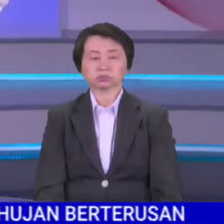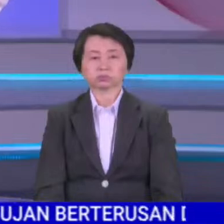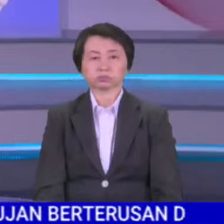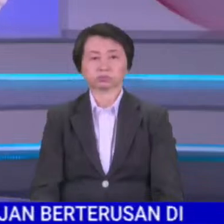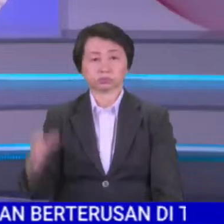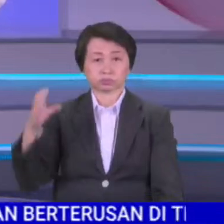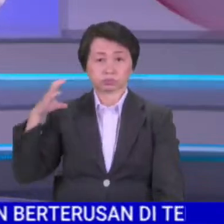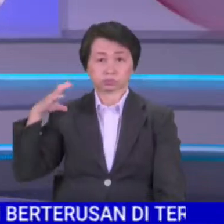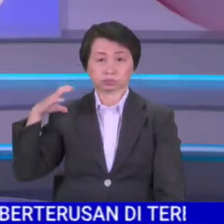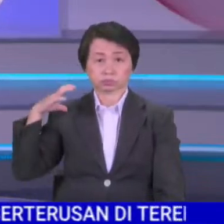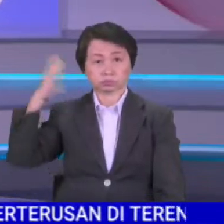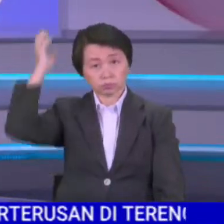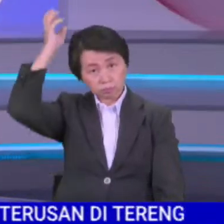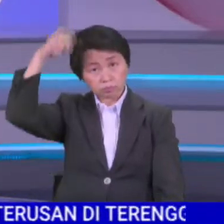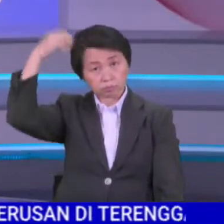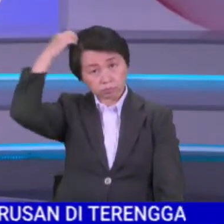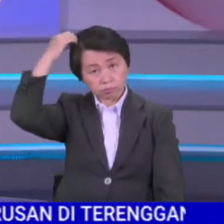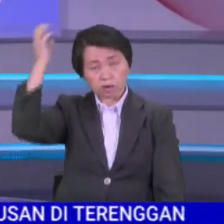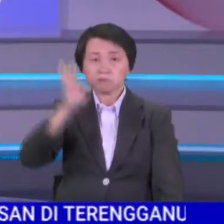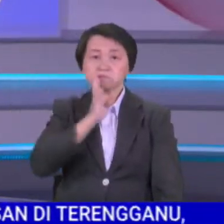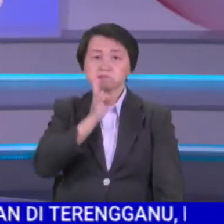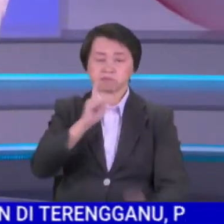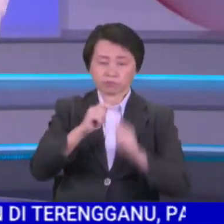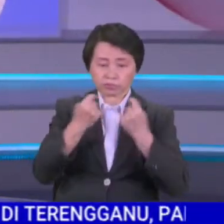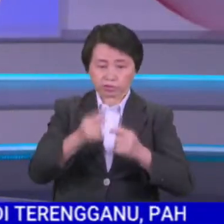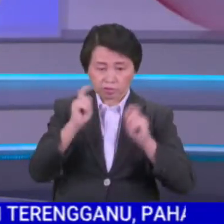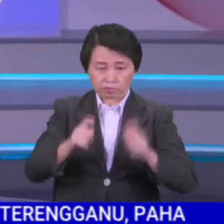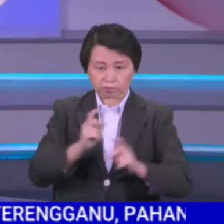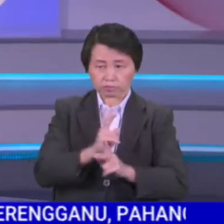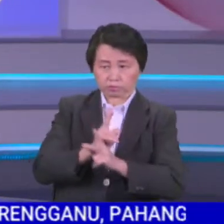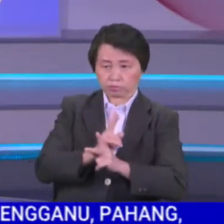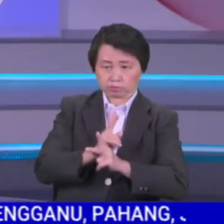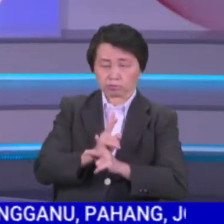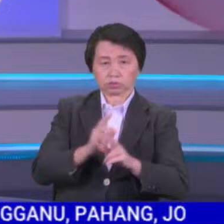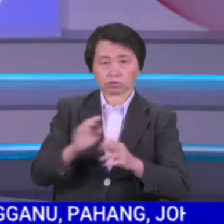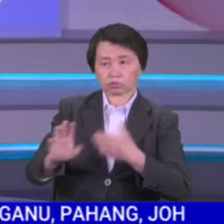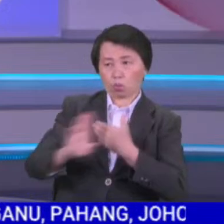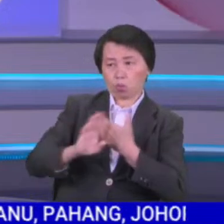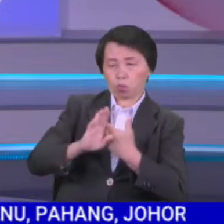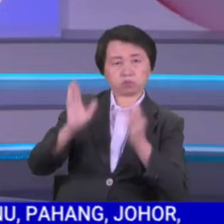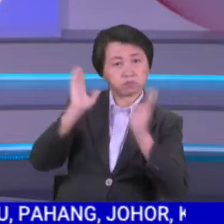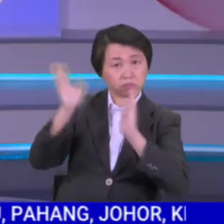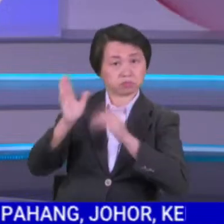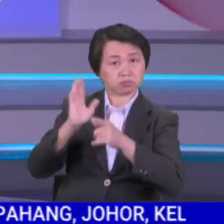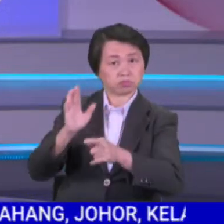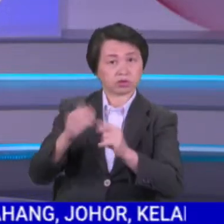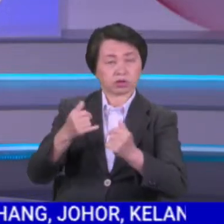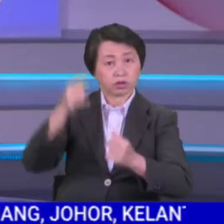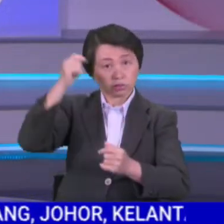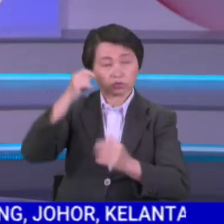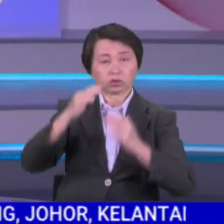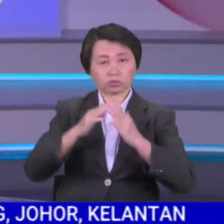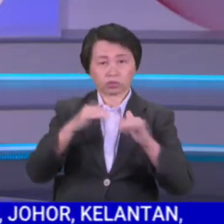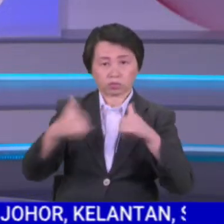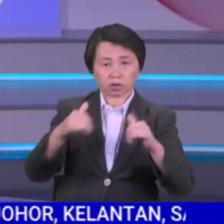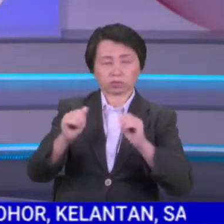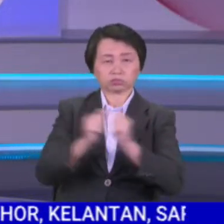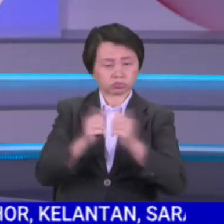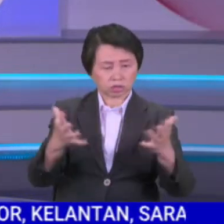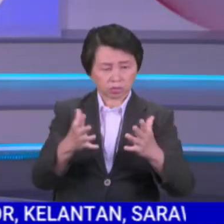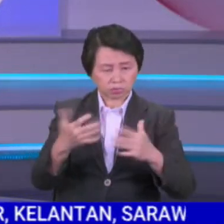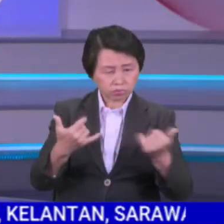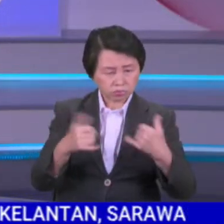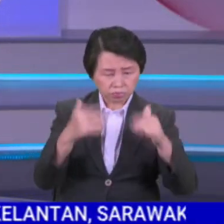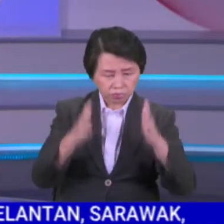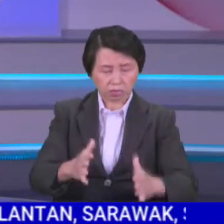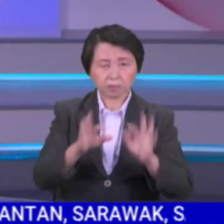Itu jurulatih Laos, Michael Wiss, akui pasukannya perlu berwaspada ancaman Harimau Melaya biarpun tuan rumah beraksi tanpa beberapa